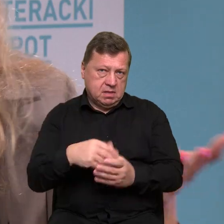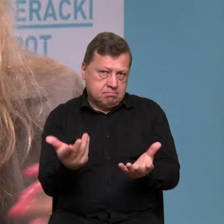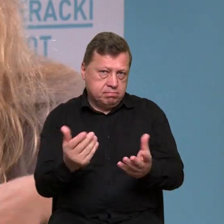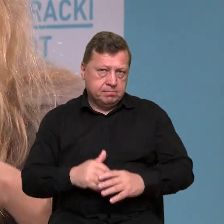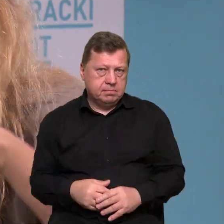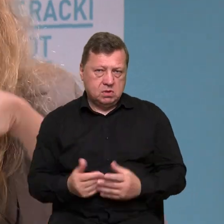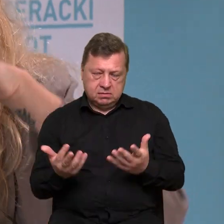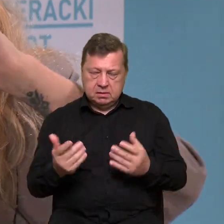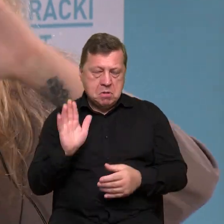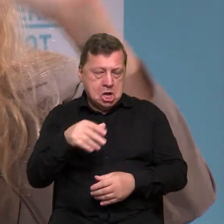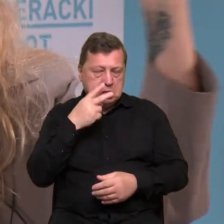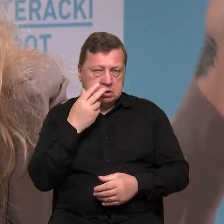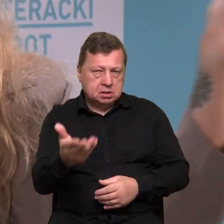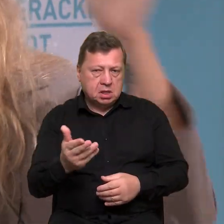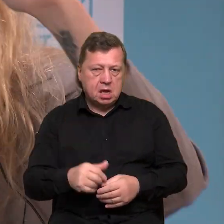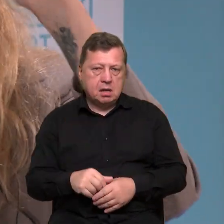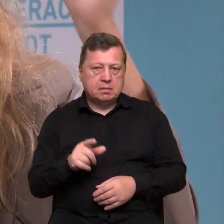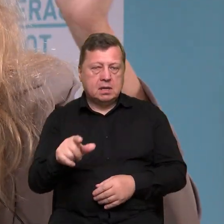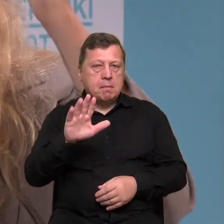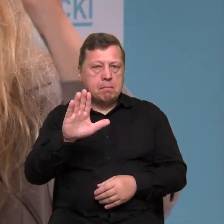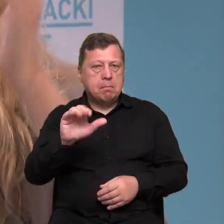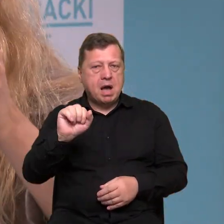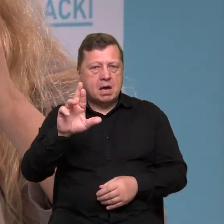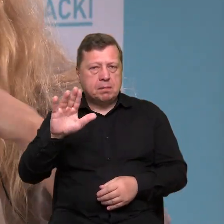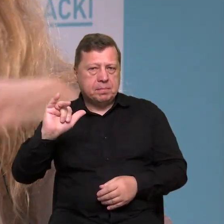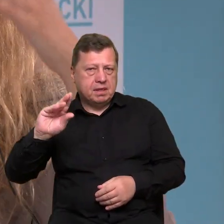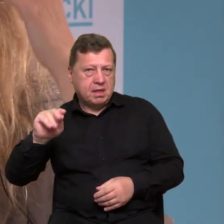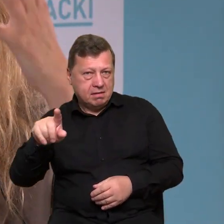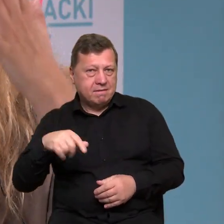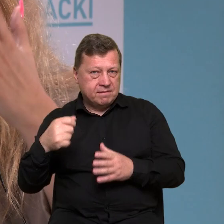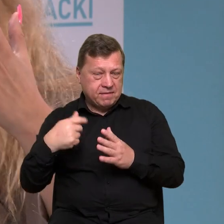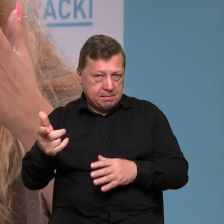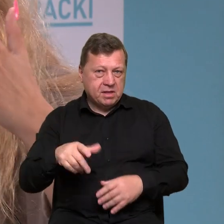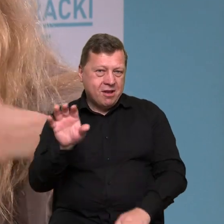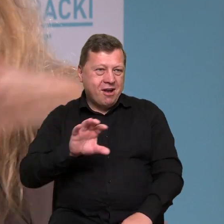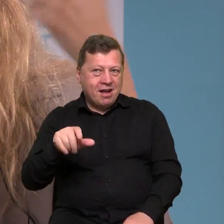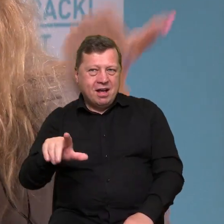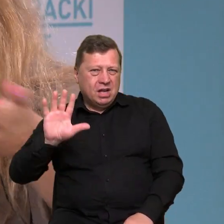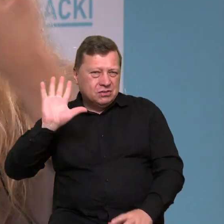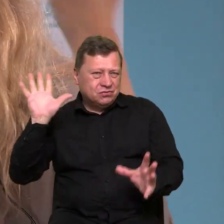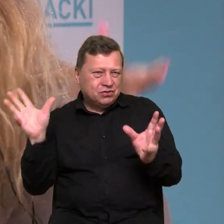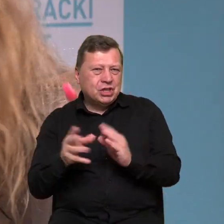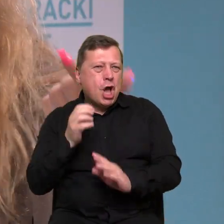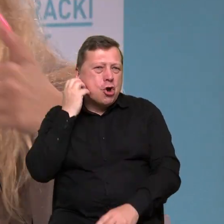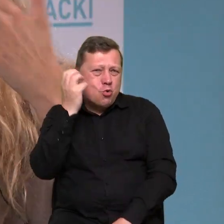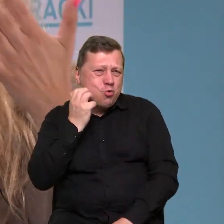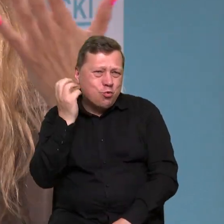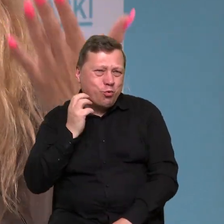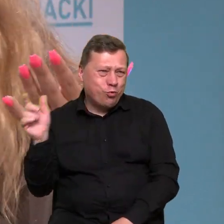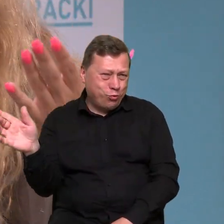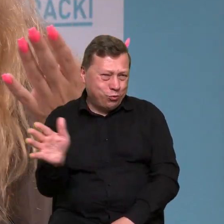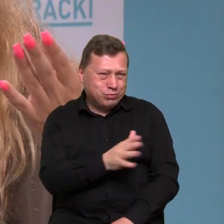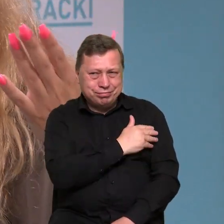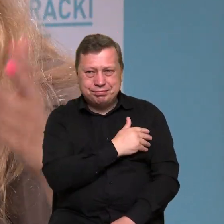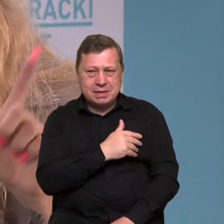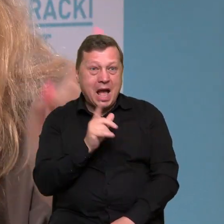Można to zobaczyć też przy Barbie, tak? Oglądamy ten film, on tam jest wszystko różowe, ale